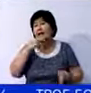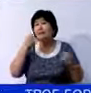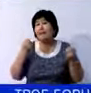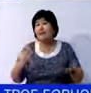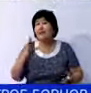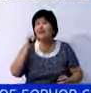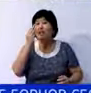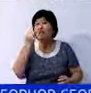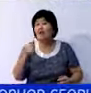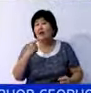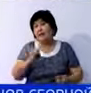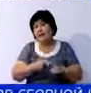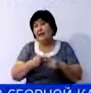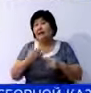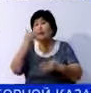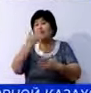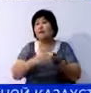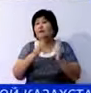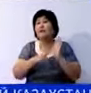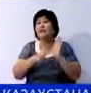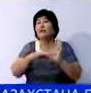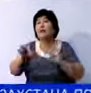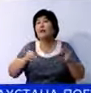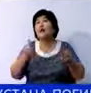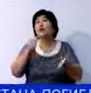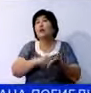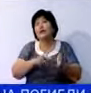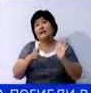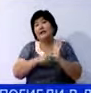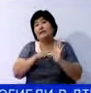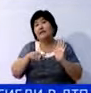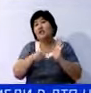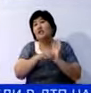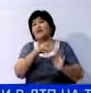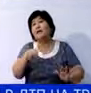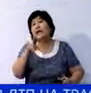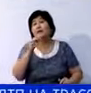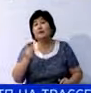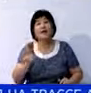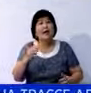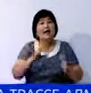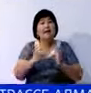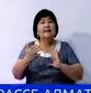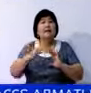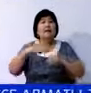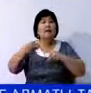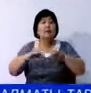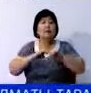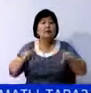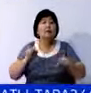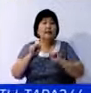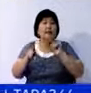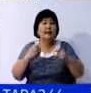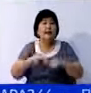вещей». По этой же программе одобрено 97 проектов на сумму 7,6 миллиардов тенге. Стеклопластиковые трубы предназначены